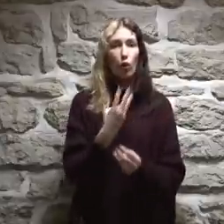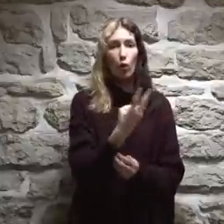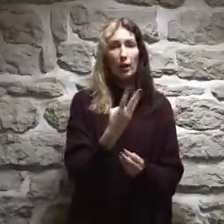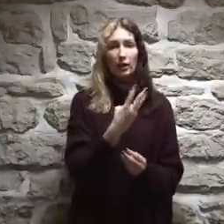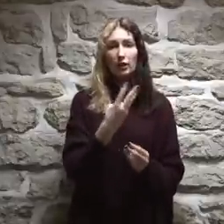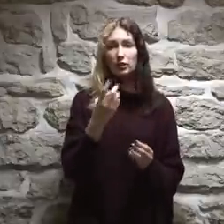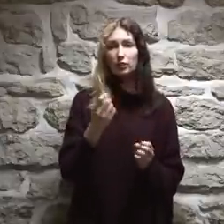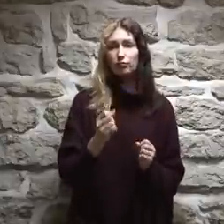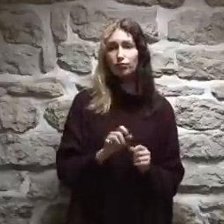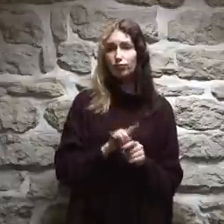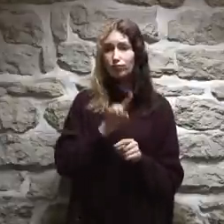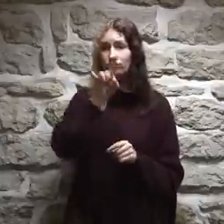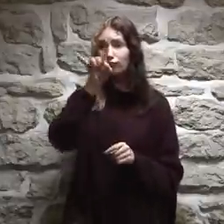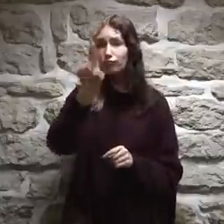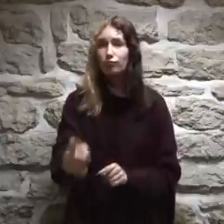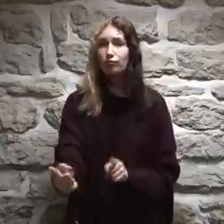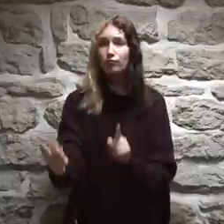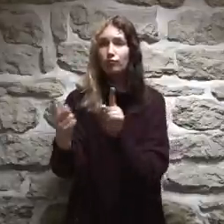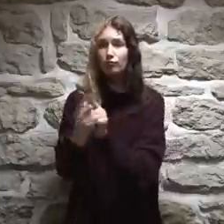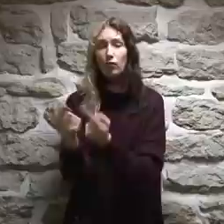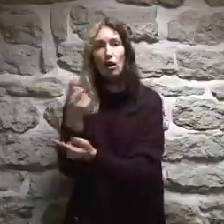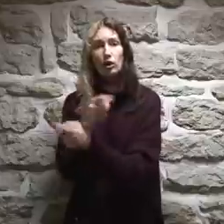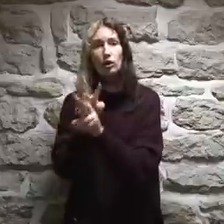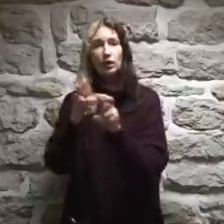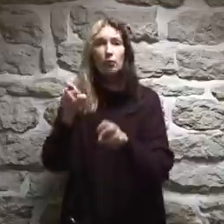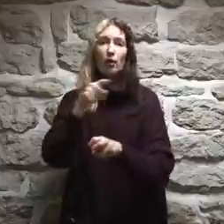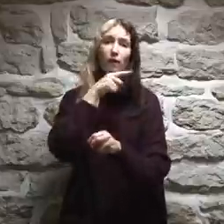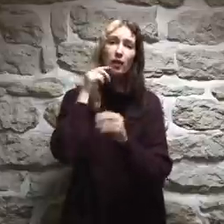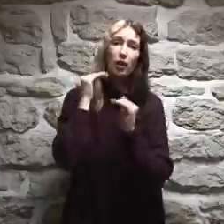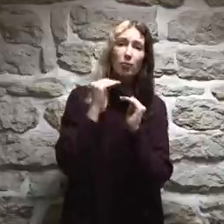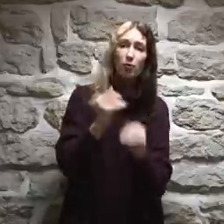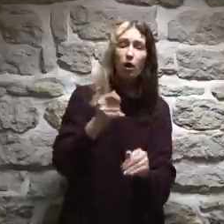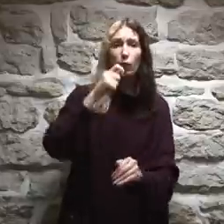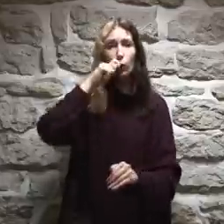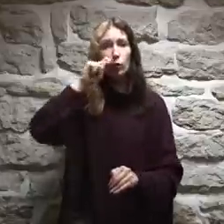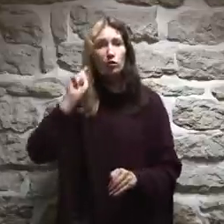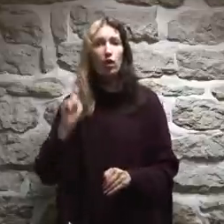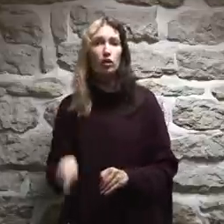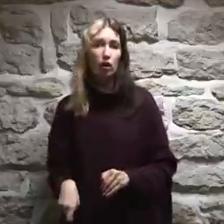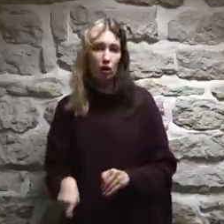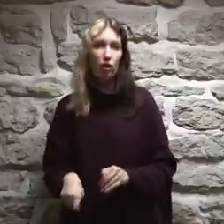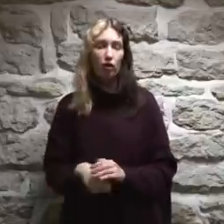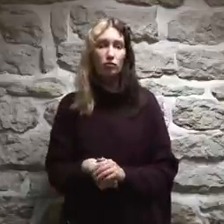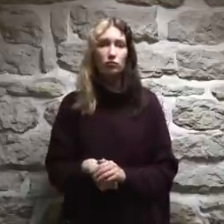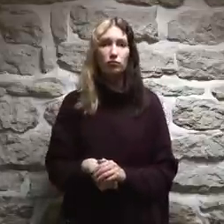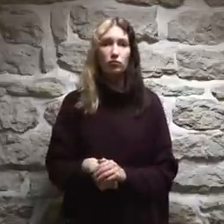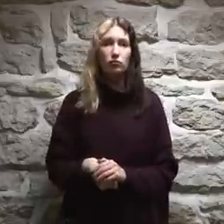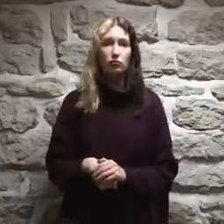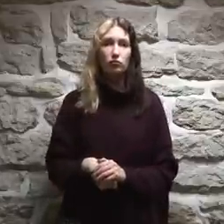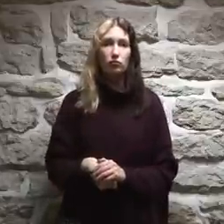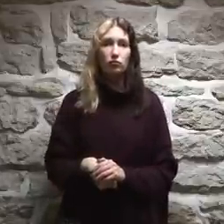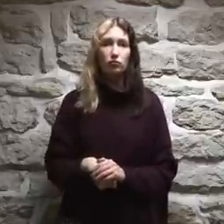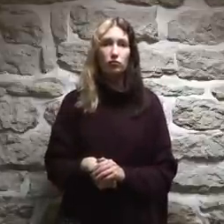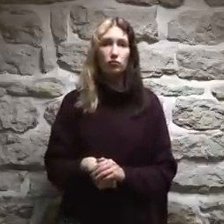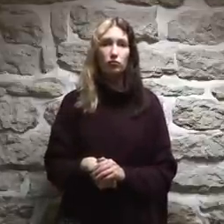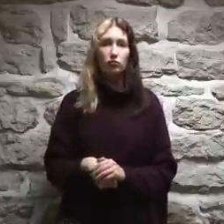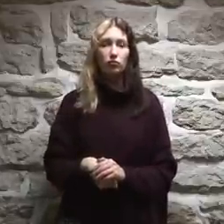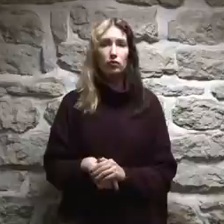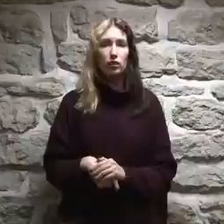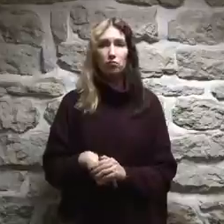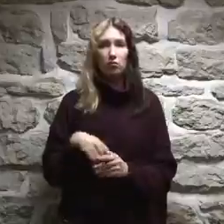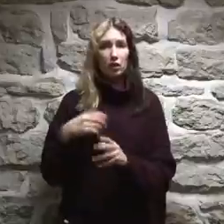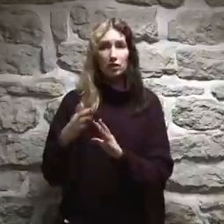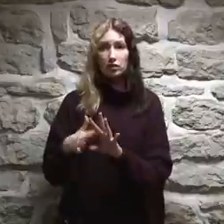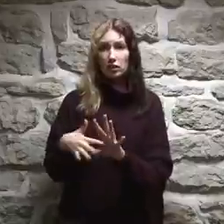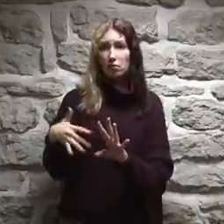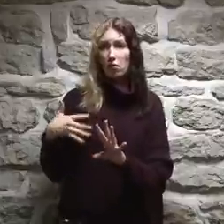nendest teemadest, mis puudutavad Venemaad, mis puudutavad Ukrainat. Noh, liin on meil kogu aeg olnud sama ja